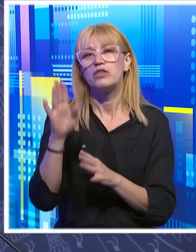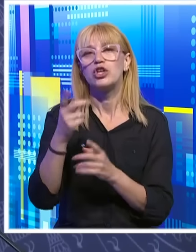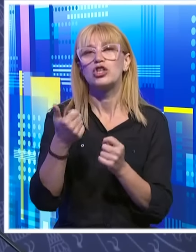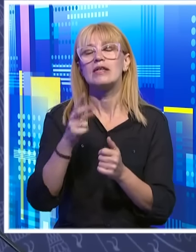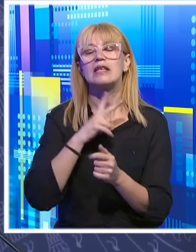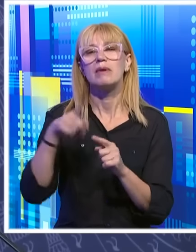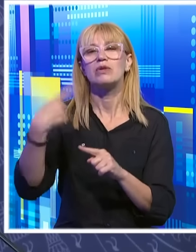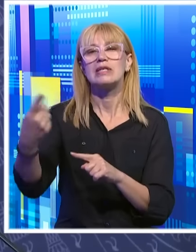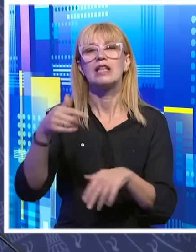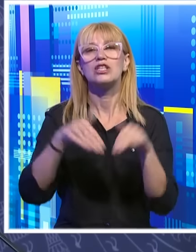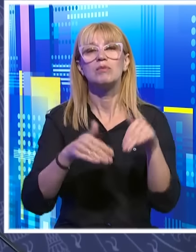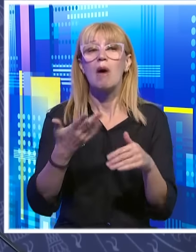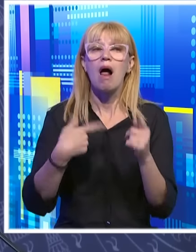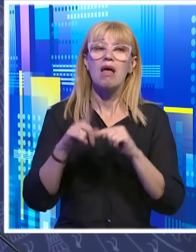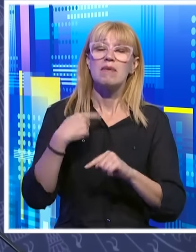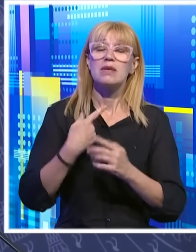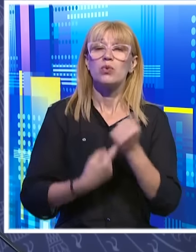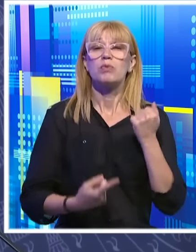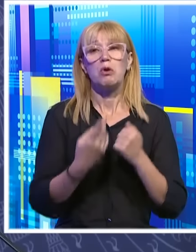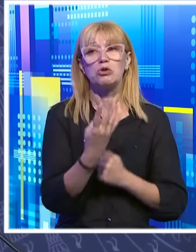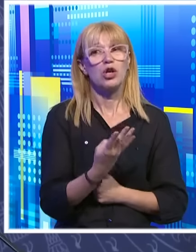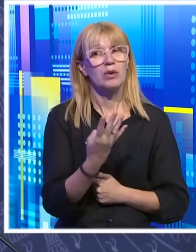4 godine, 4 ili 5 godine. Tako da,